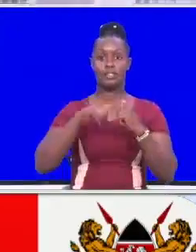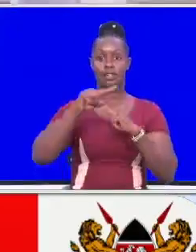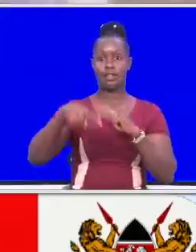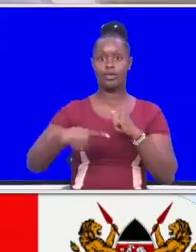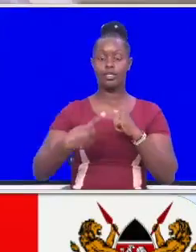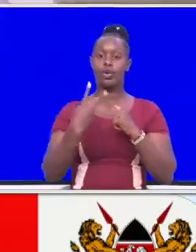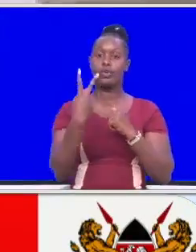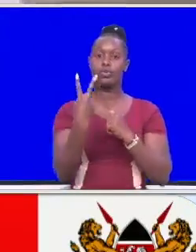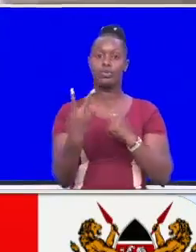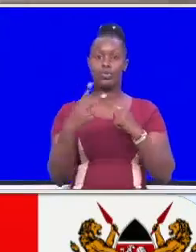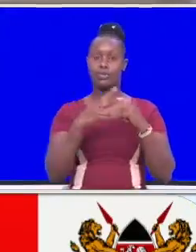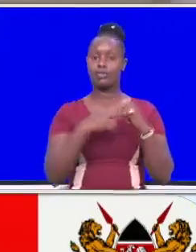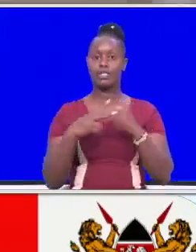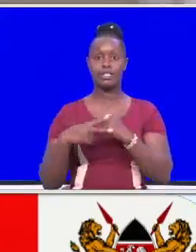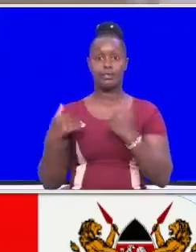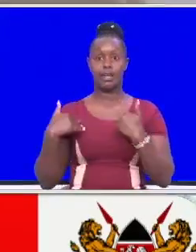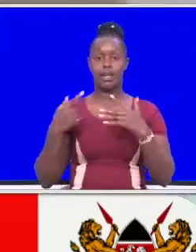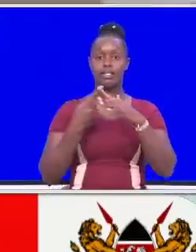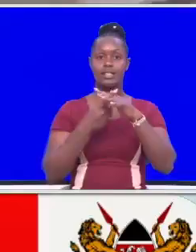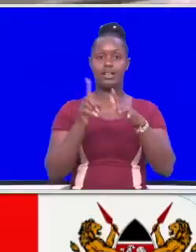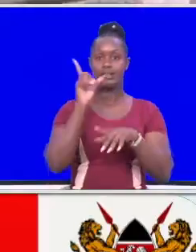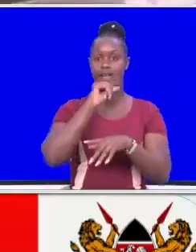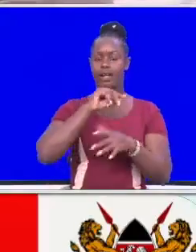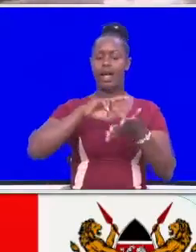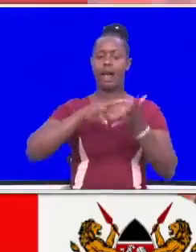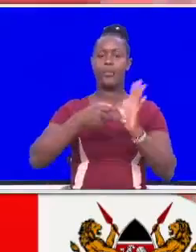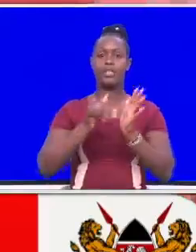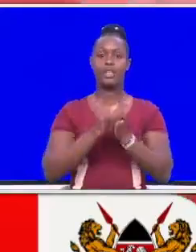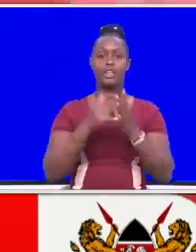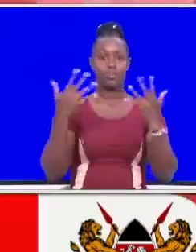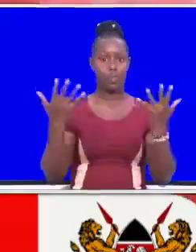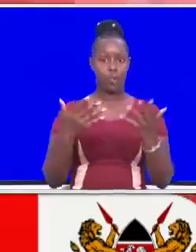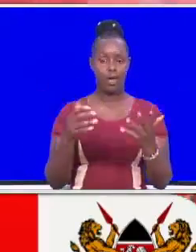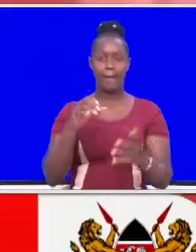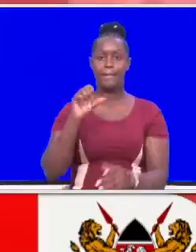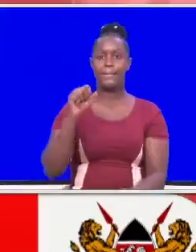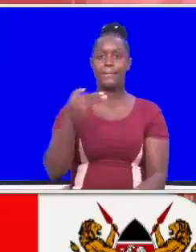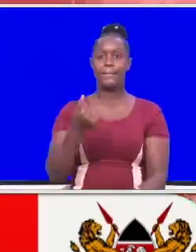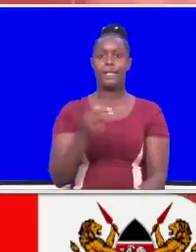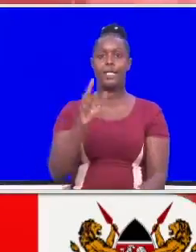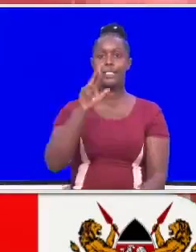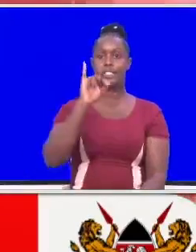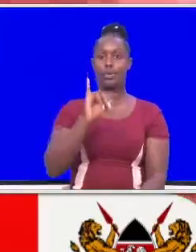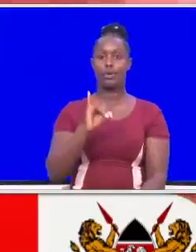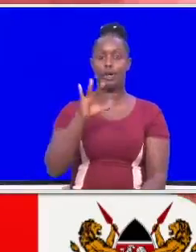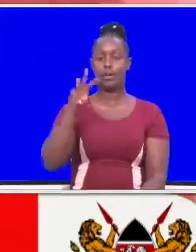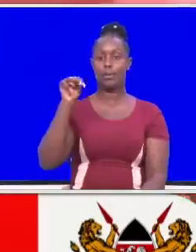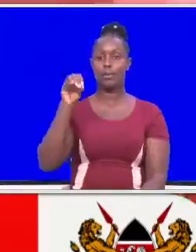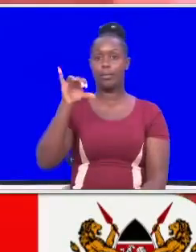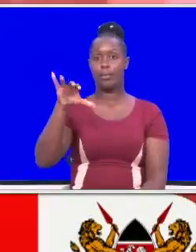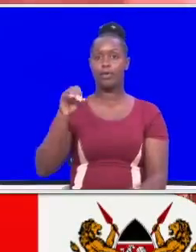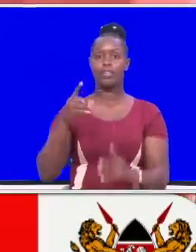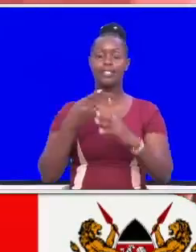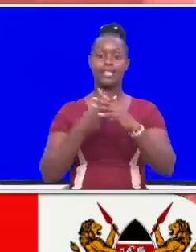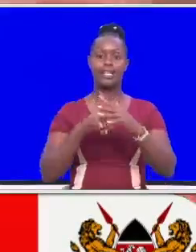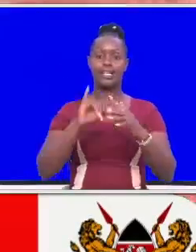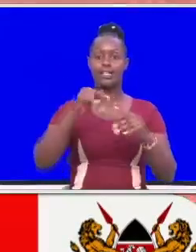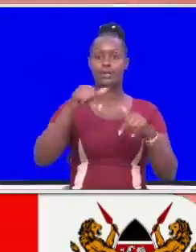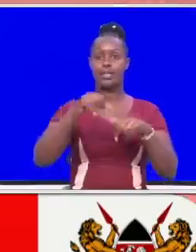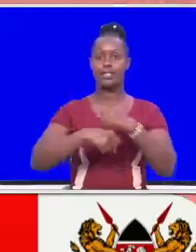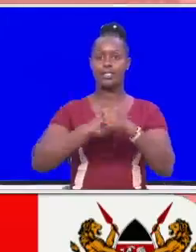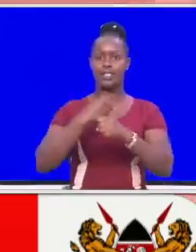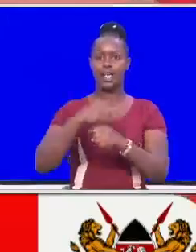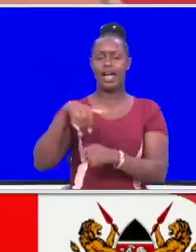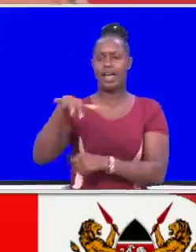46,027 ulikuwa umeanza. Mradi unaopatikana Shauri Moyo uliidhinishwa mwezi Januari mwaka huu. Eneo hilo